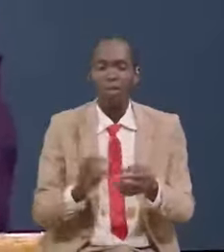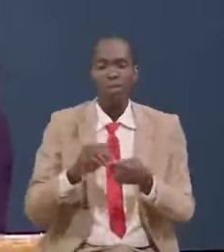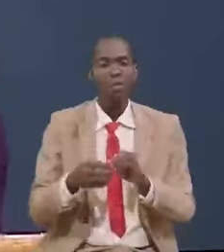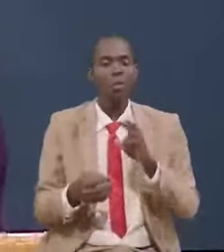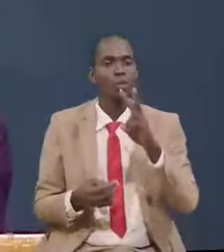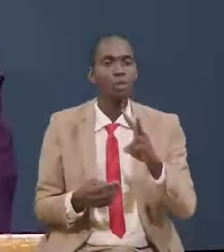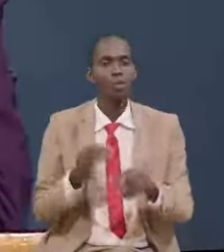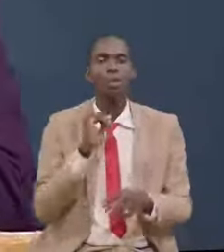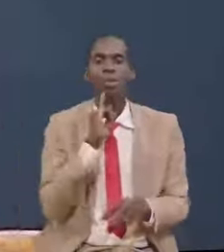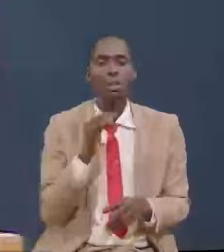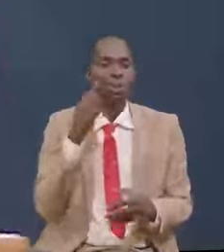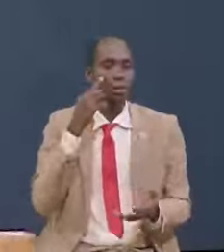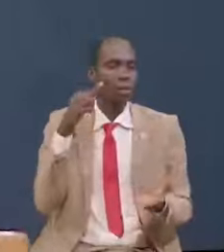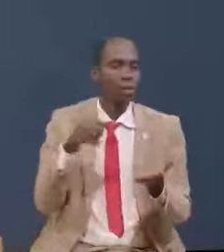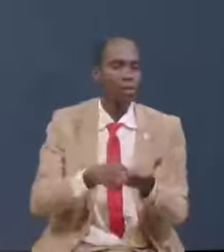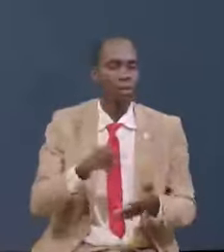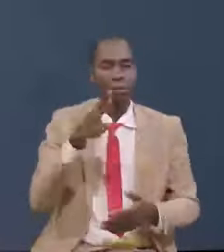Deuxièmement, c'est la reconnaissance.